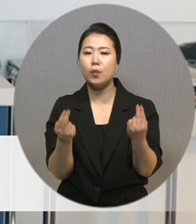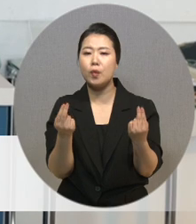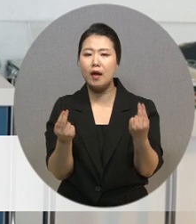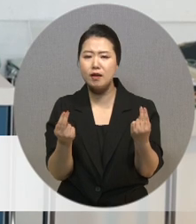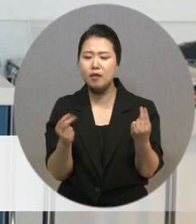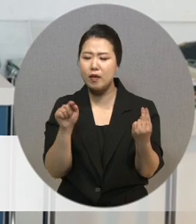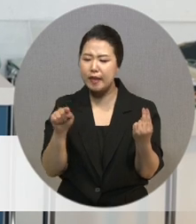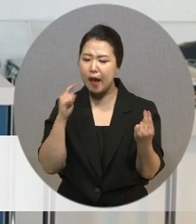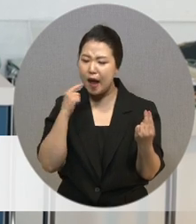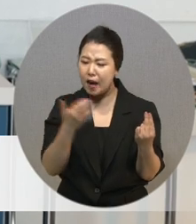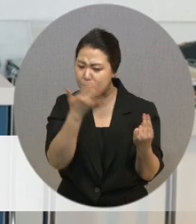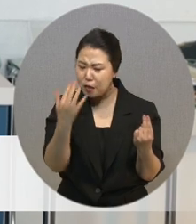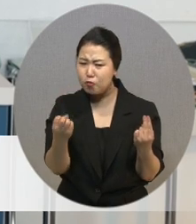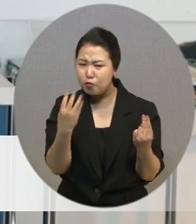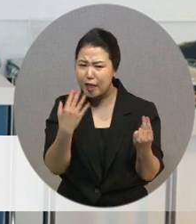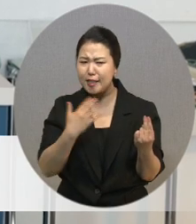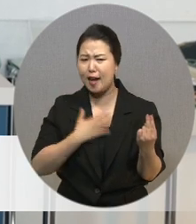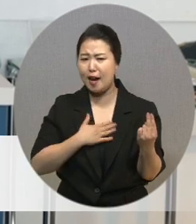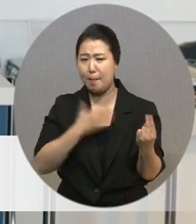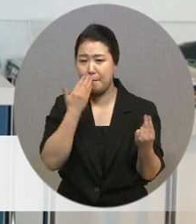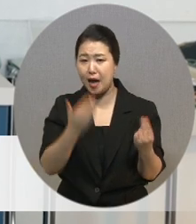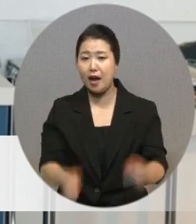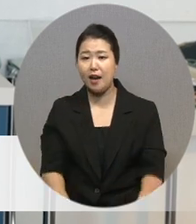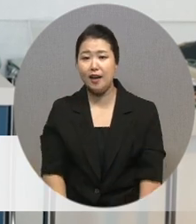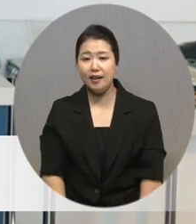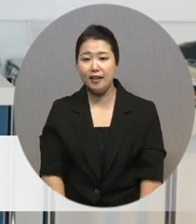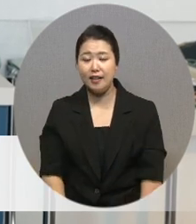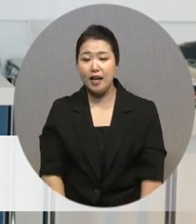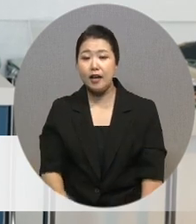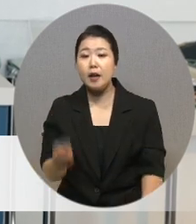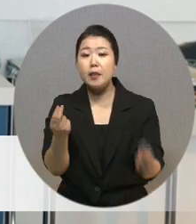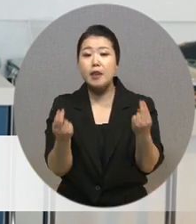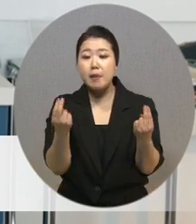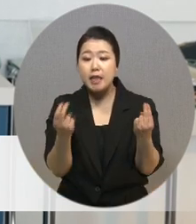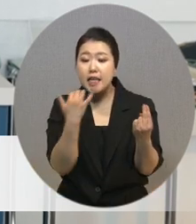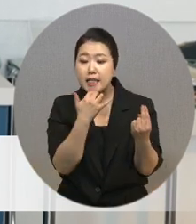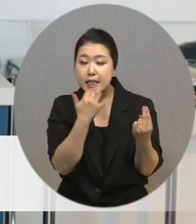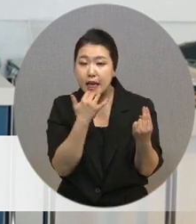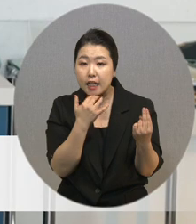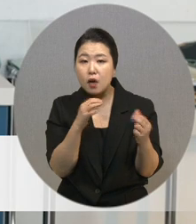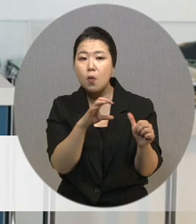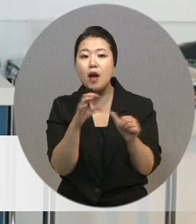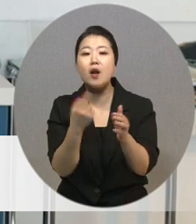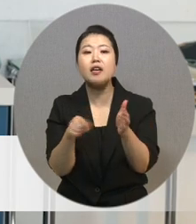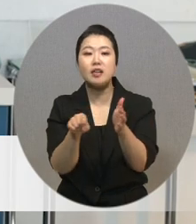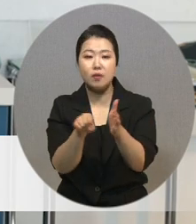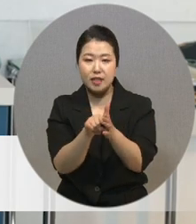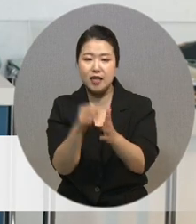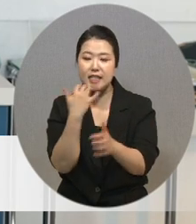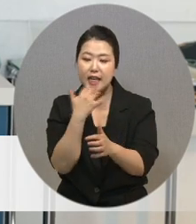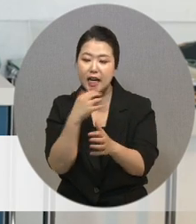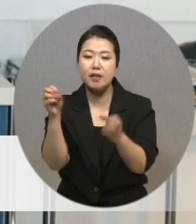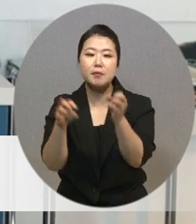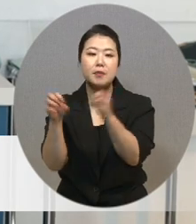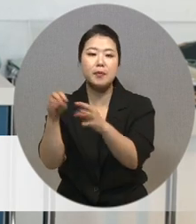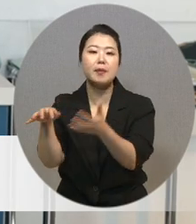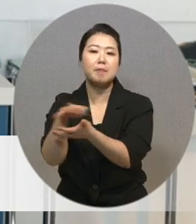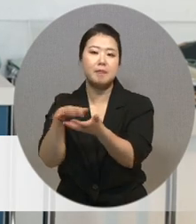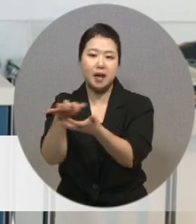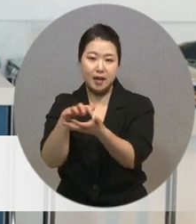추한지 알아볼 수가 있잖아요 그래서 그 대비되는 색을 쓰기 위해서 색깔을 집어넣는 거예요